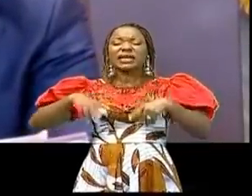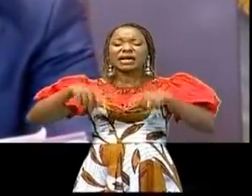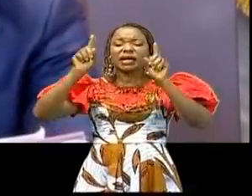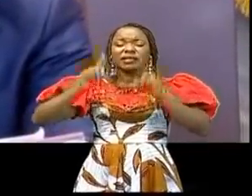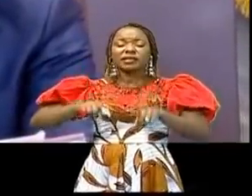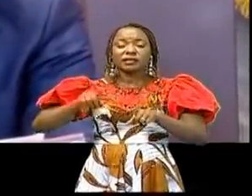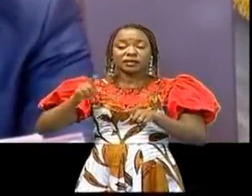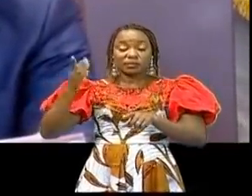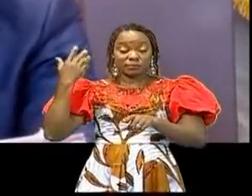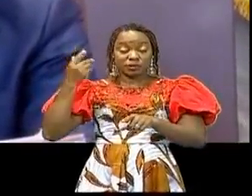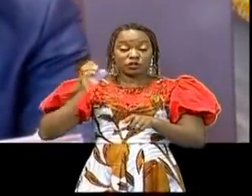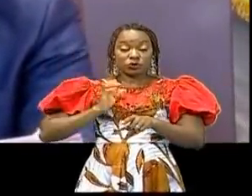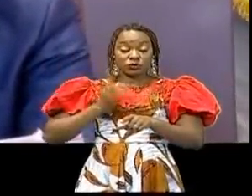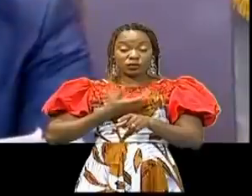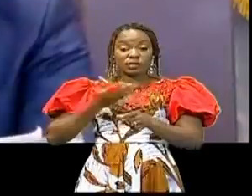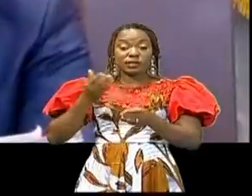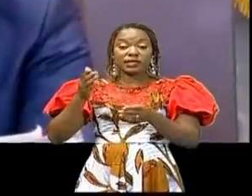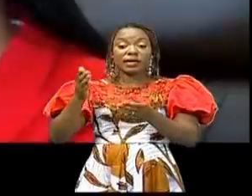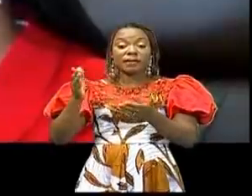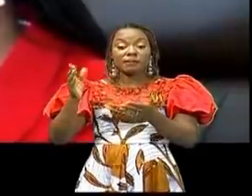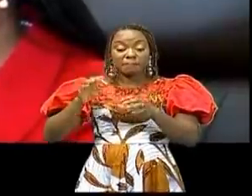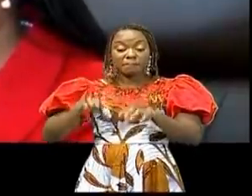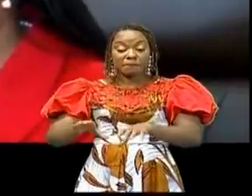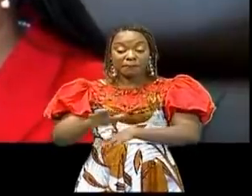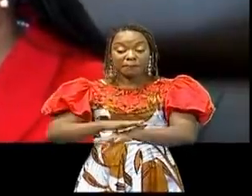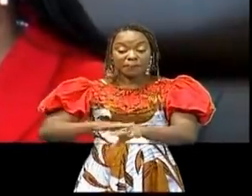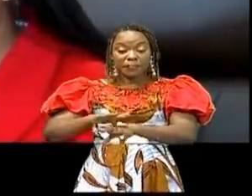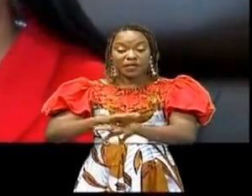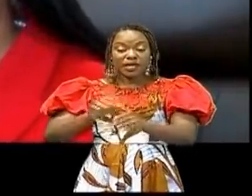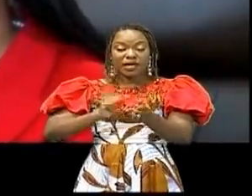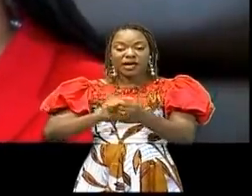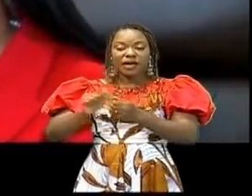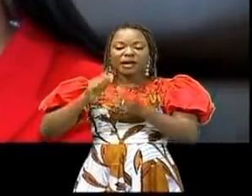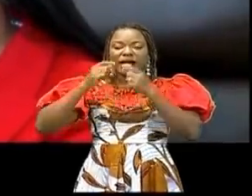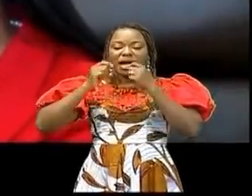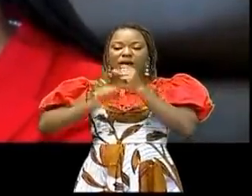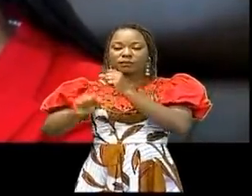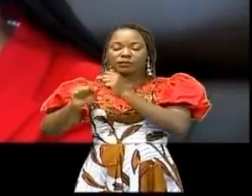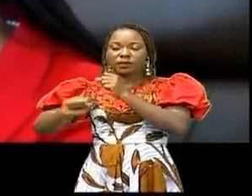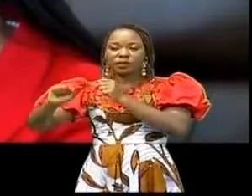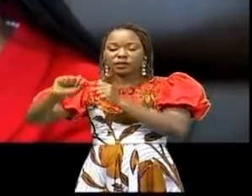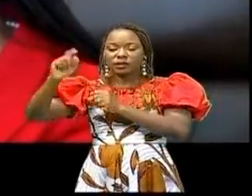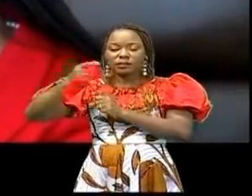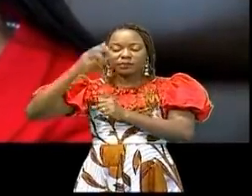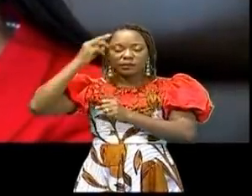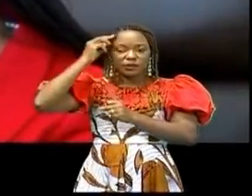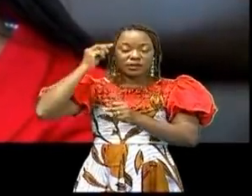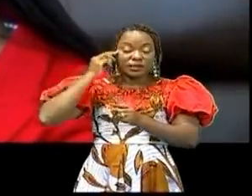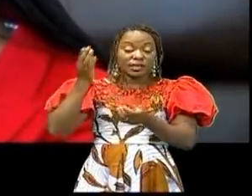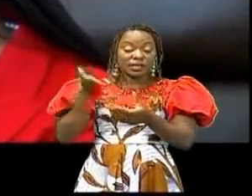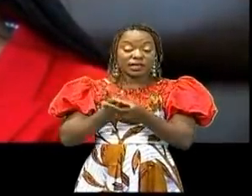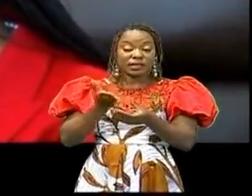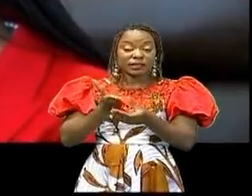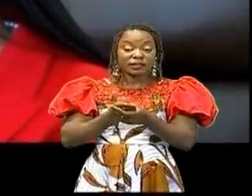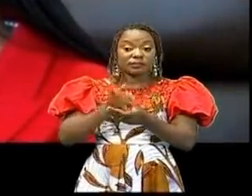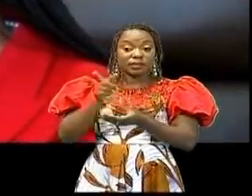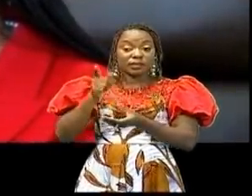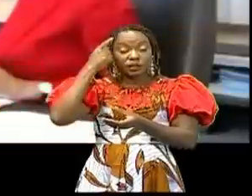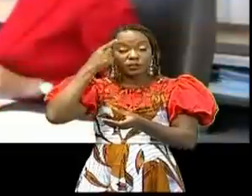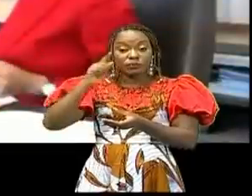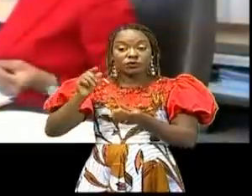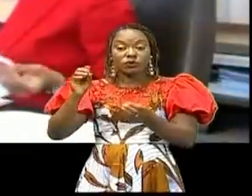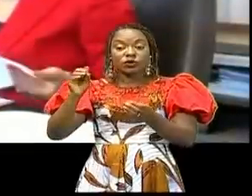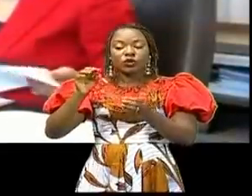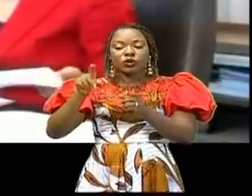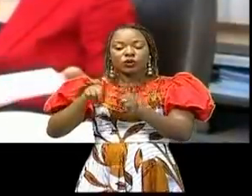pays disposera, après la promulgation par décret du Premier ministre chef du gouvernement, d'un instrument de politique foncière